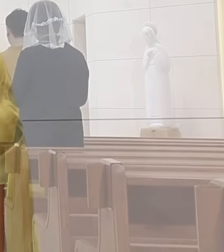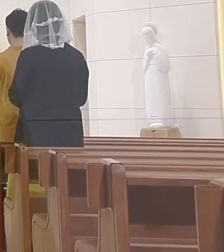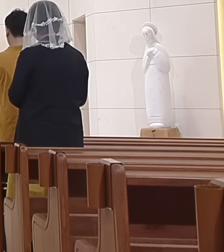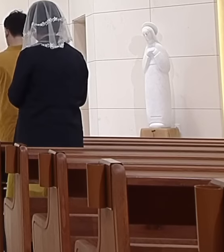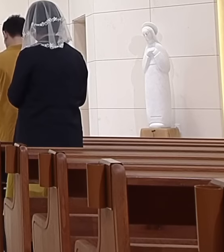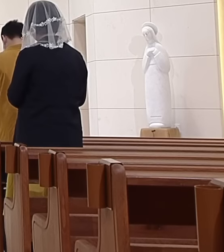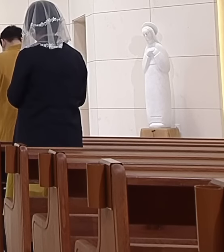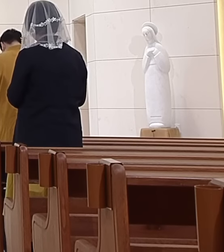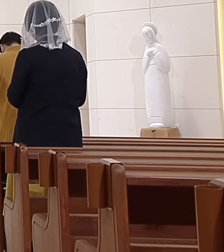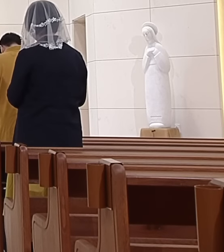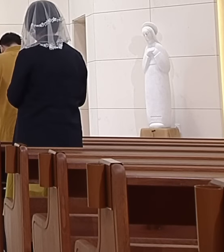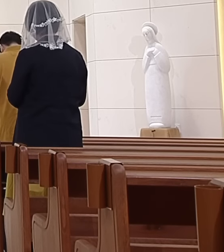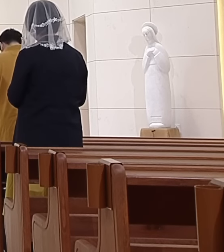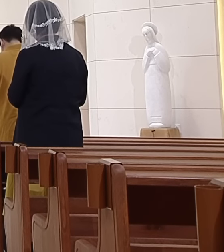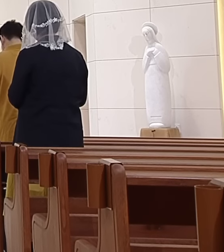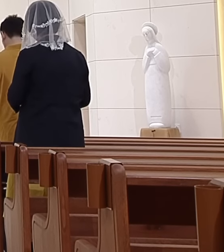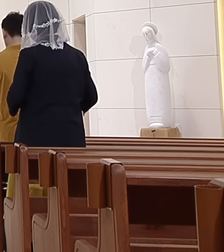그리스도님